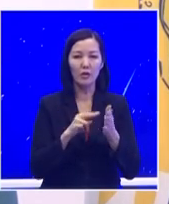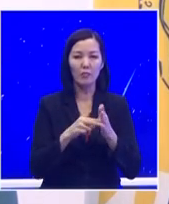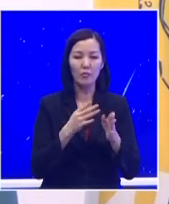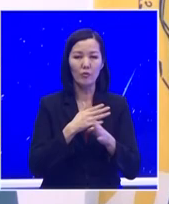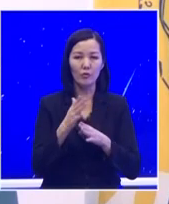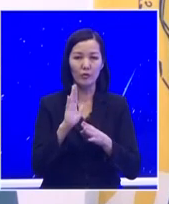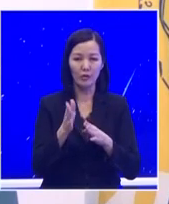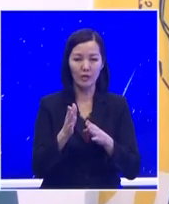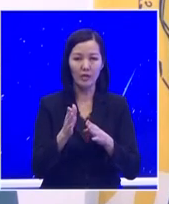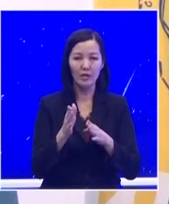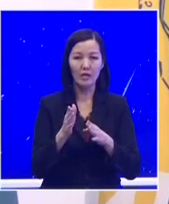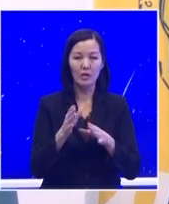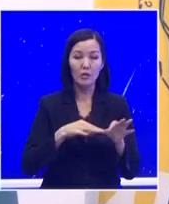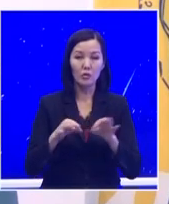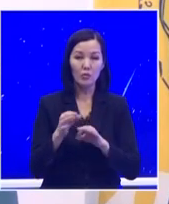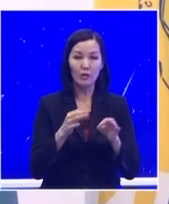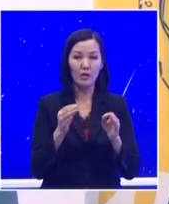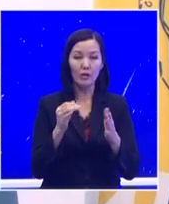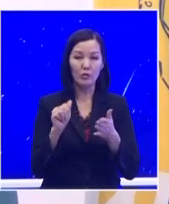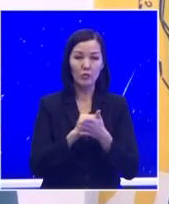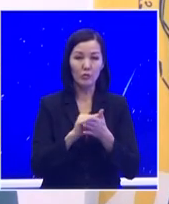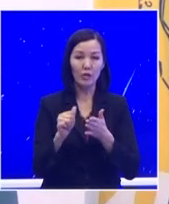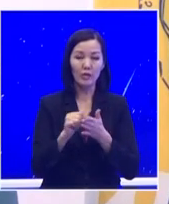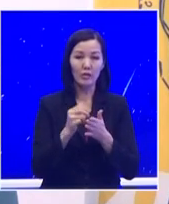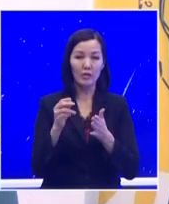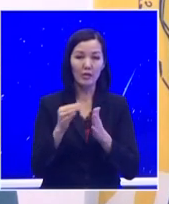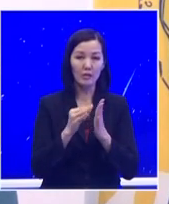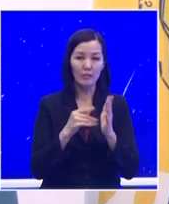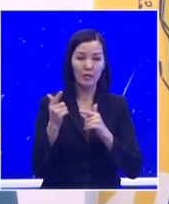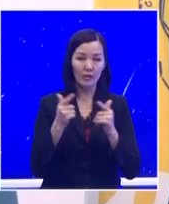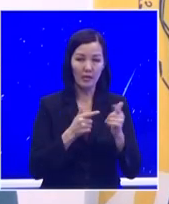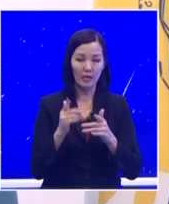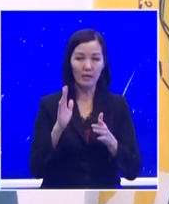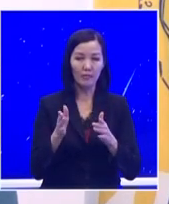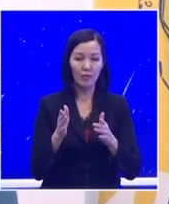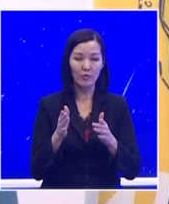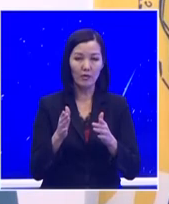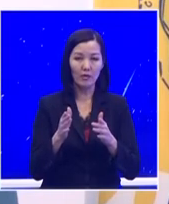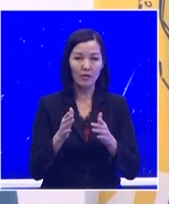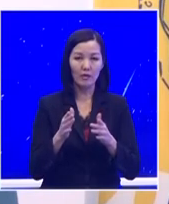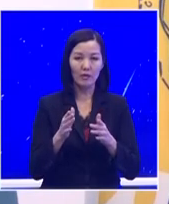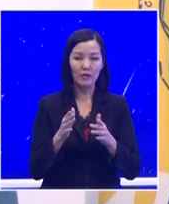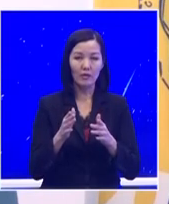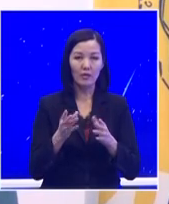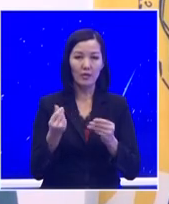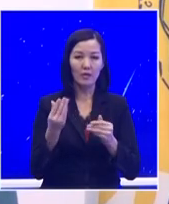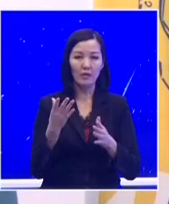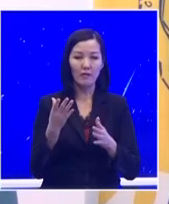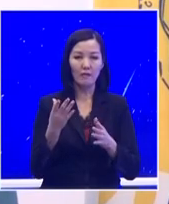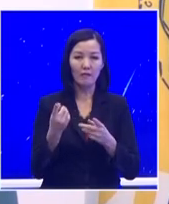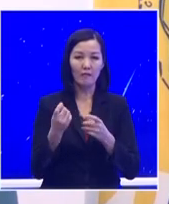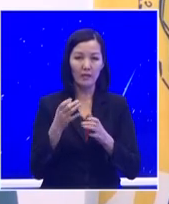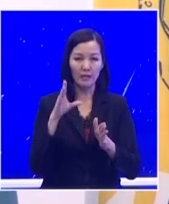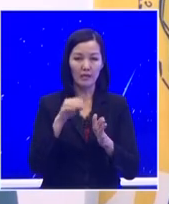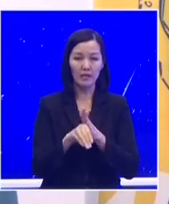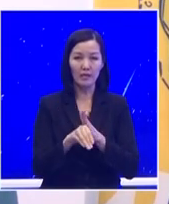отырмыз, бюджетпен жобалы құжаттар жұмыстарын дайындаймыз, сөйтіп ары қарай инвестор тартамыз ба, болмаса